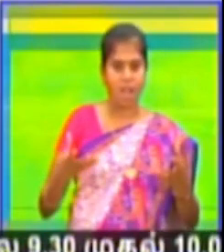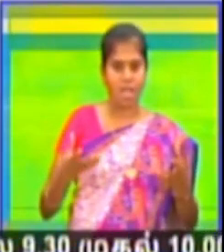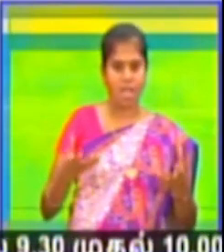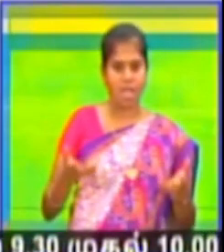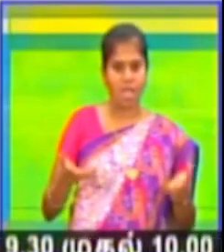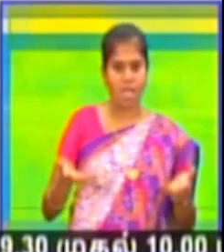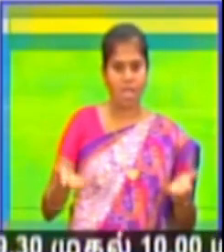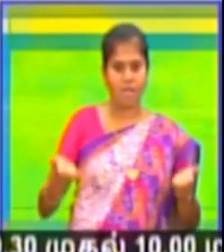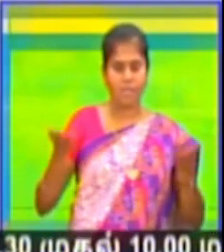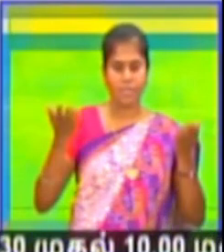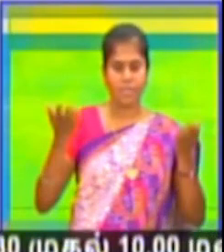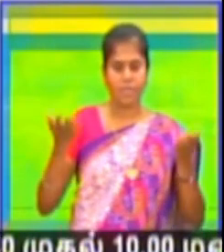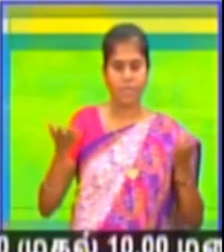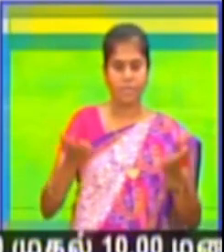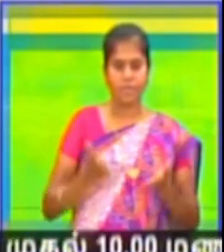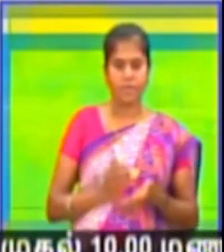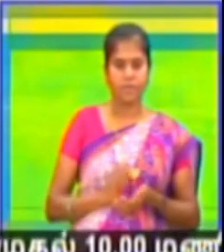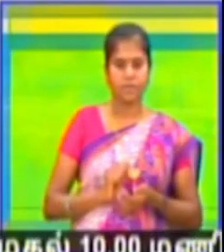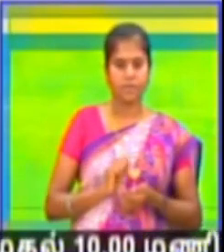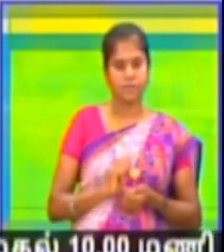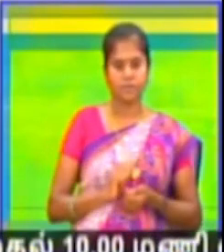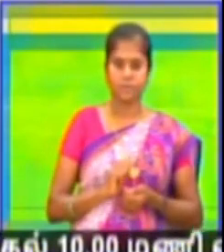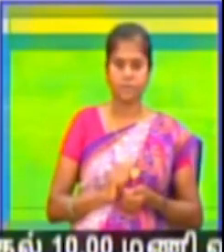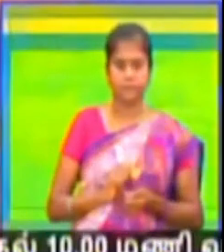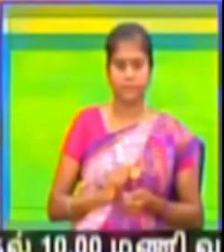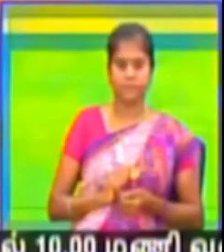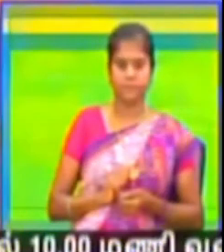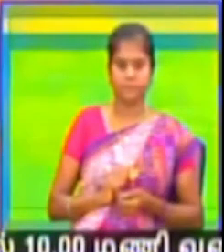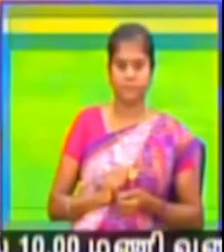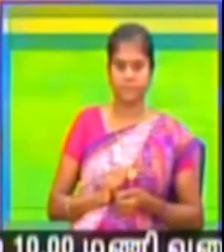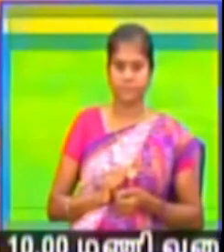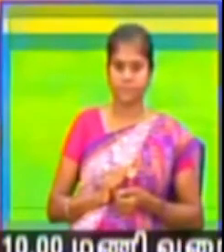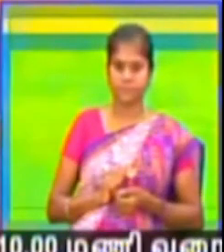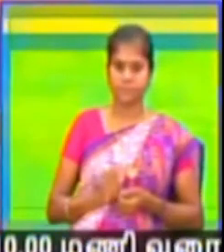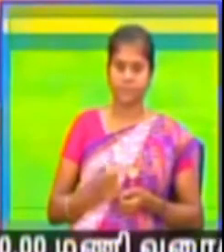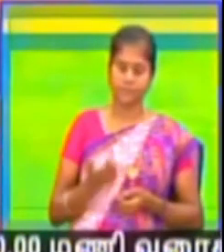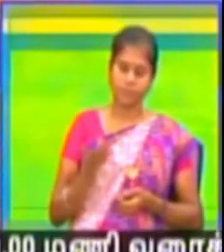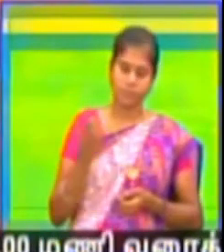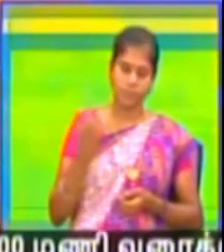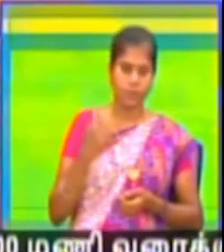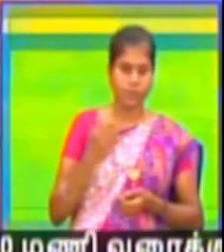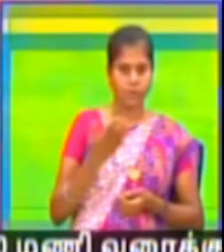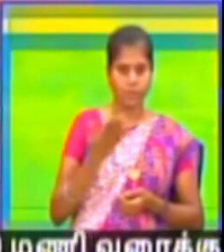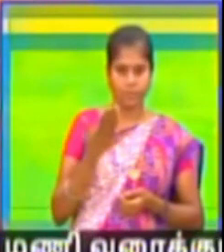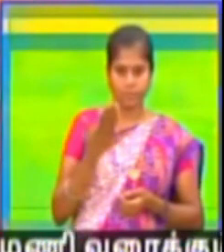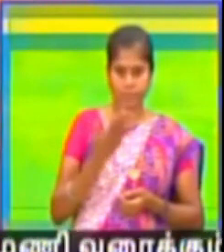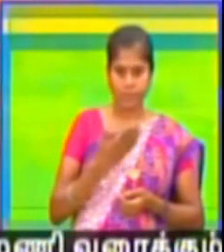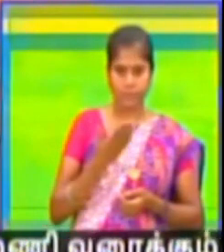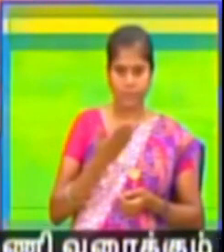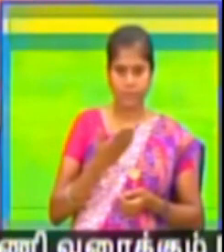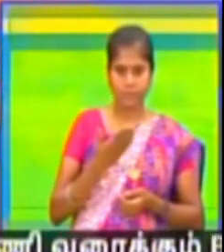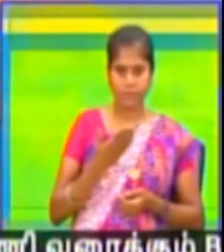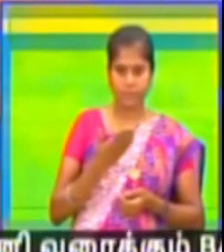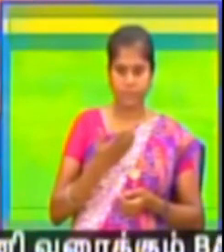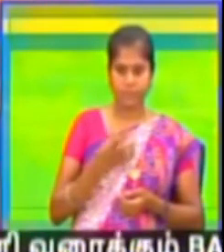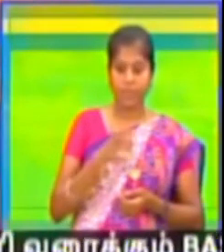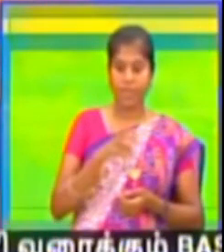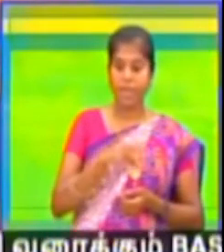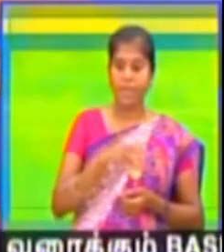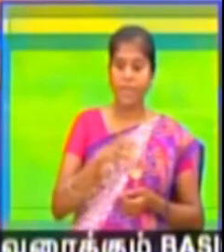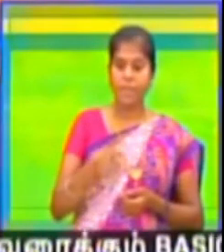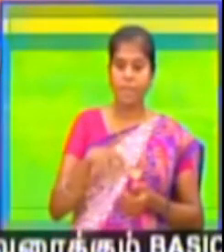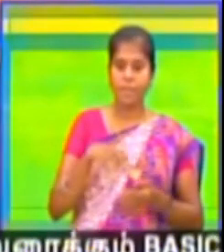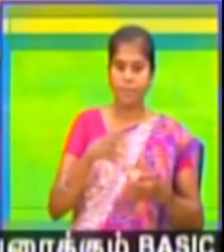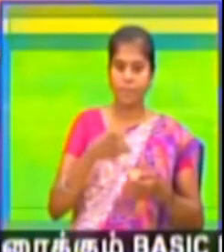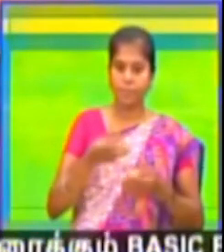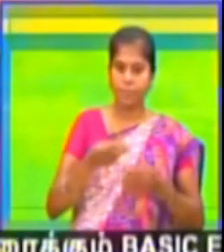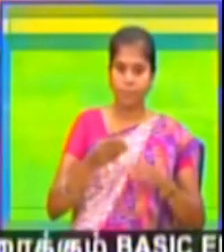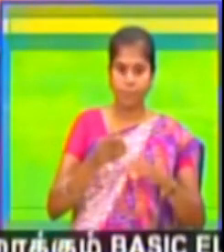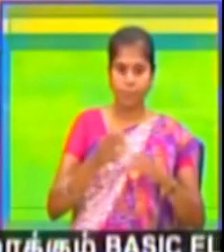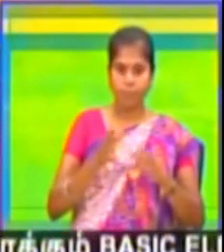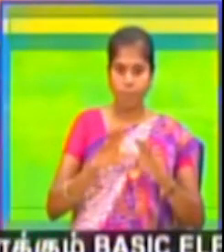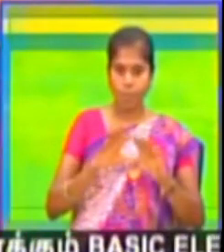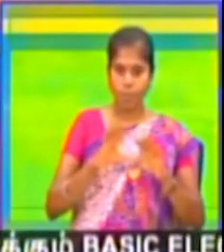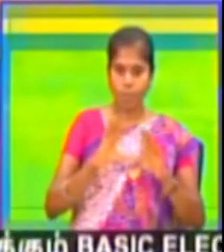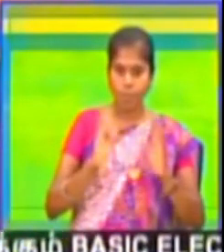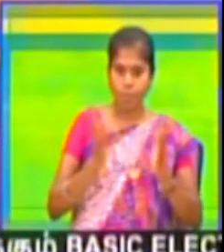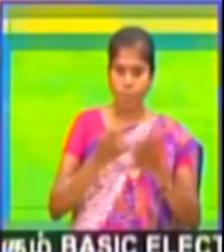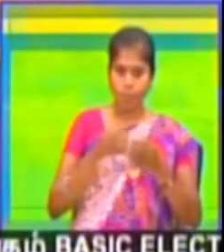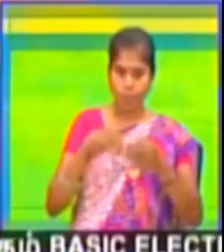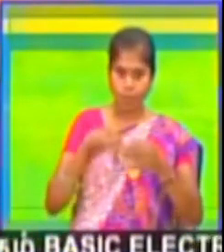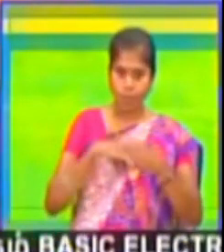ஒரு முக்கிய பங்காக இந்த பகுதி இருக்கு. ஏற்கனவே நம்ம படிச்சிருக்கோம், கனிம வளங்கள் அதிகமாக இருக்கக்கூடிய பகுதி